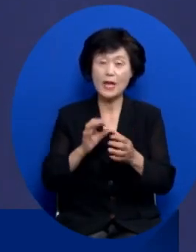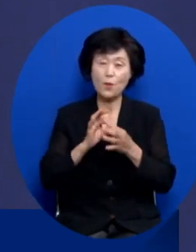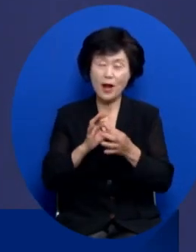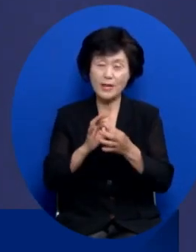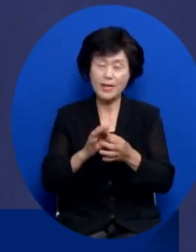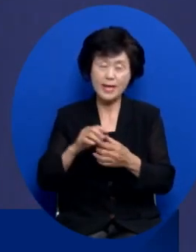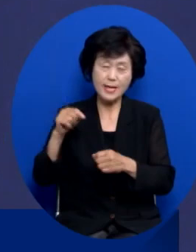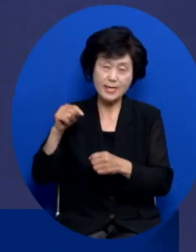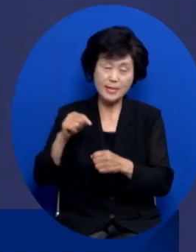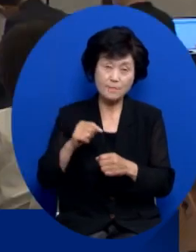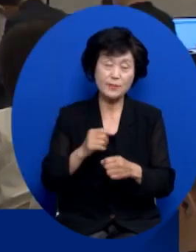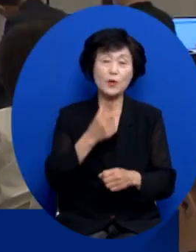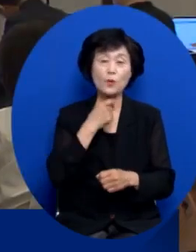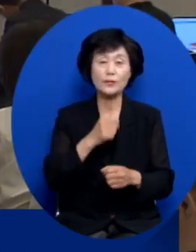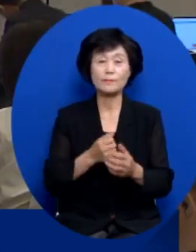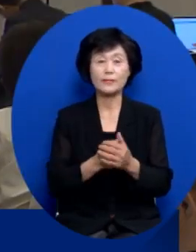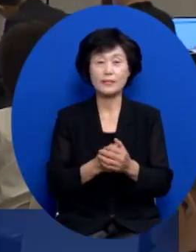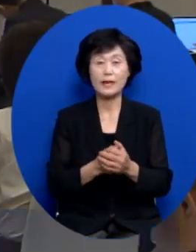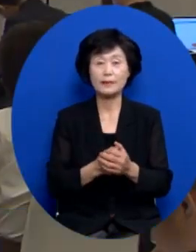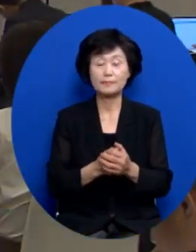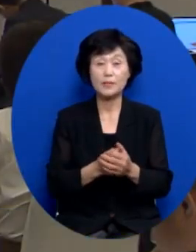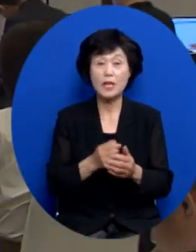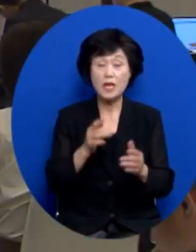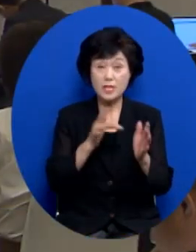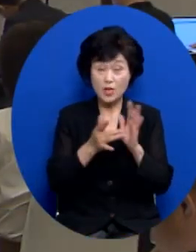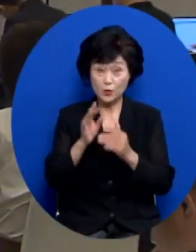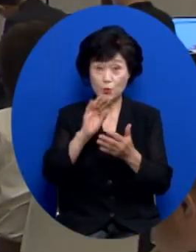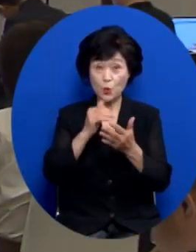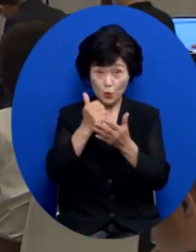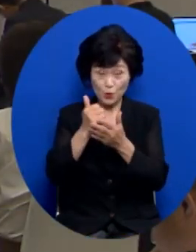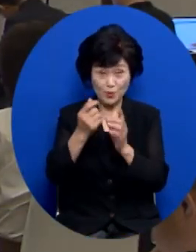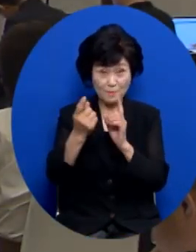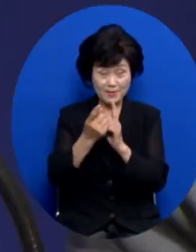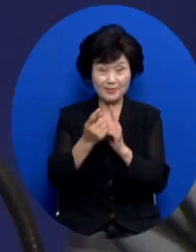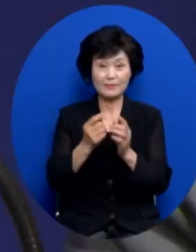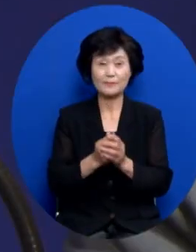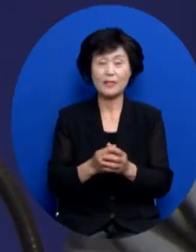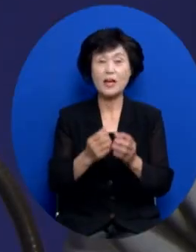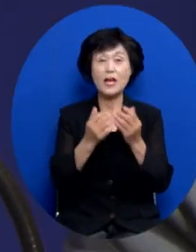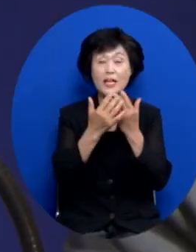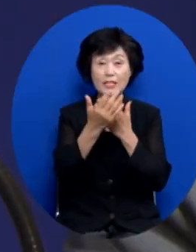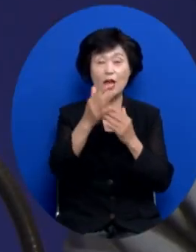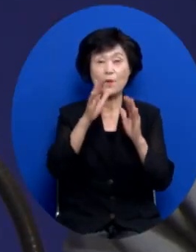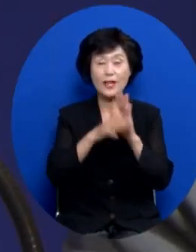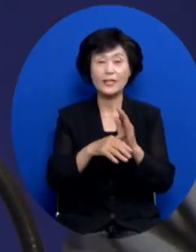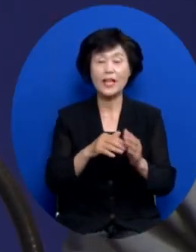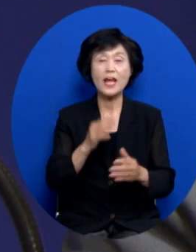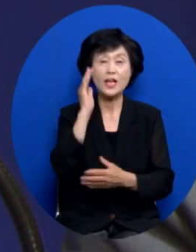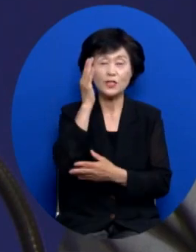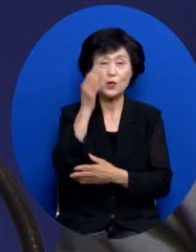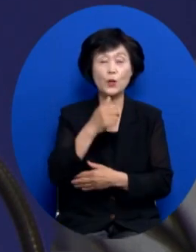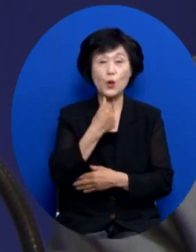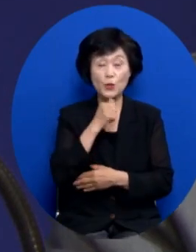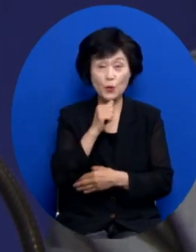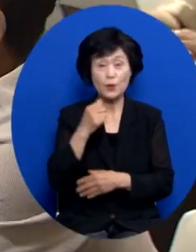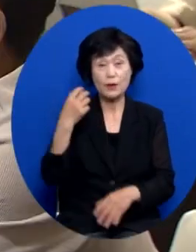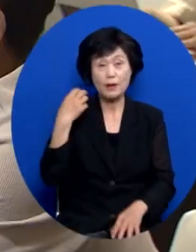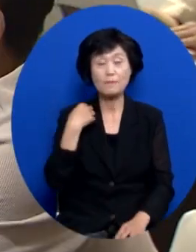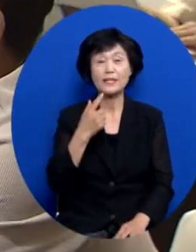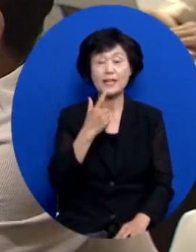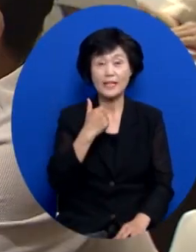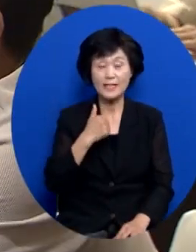through faith in his son, Jesus. 1973년 빌리 그레엄 전도 집회에서 설교 통역을 맡았던 극동방송